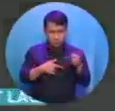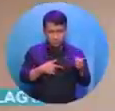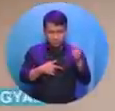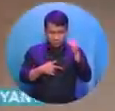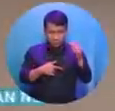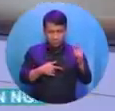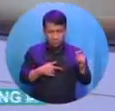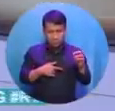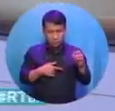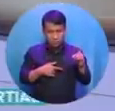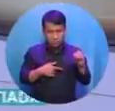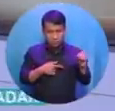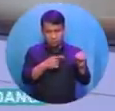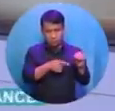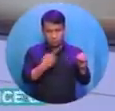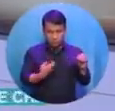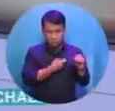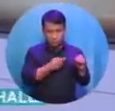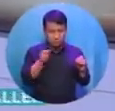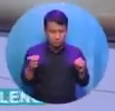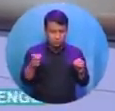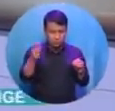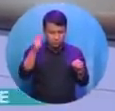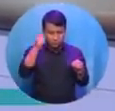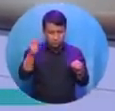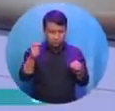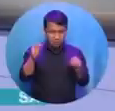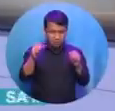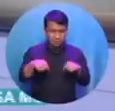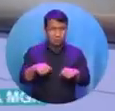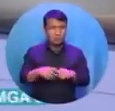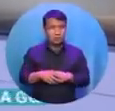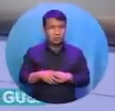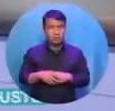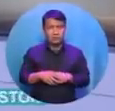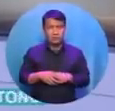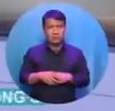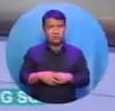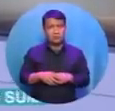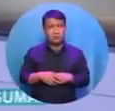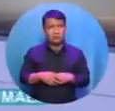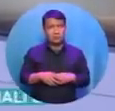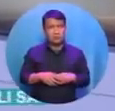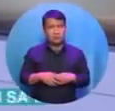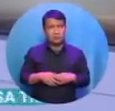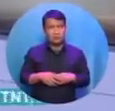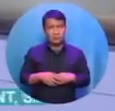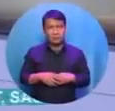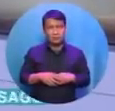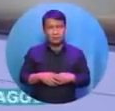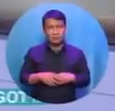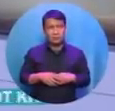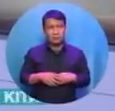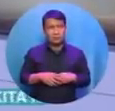yung Tanod nananakit. Ang Tanod nananakit. Ang Tanod